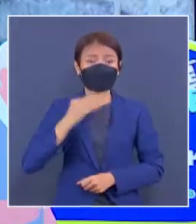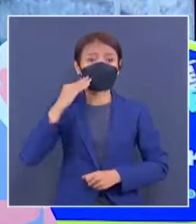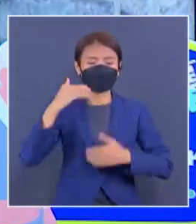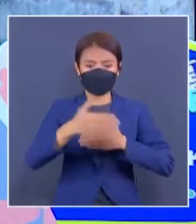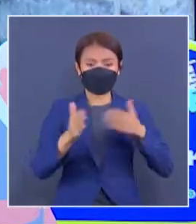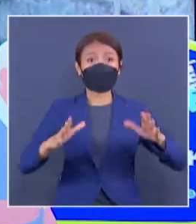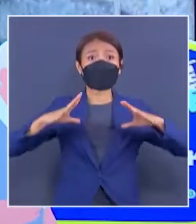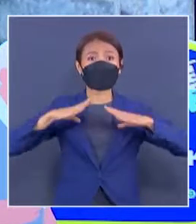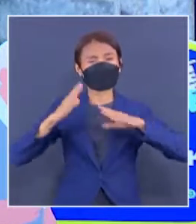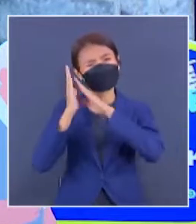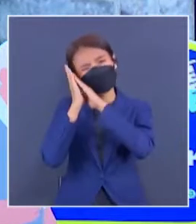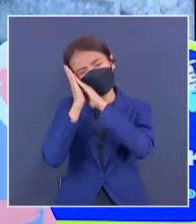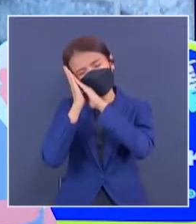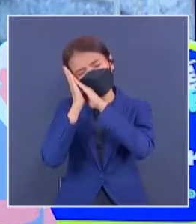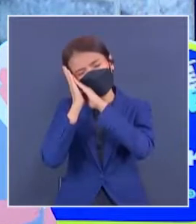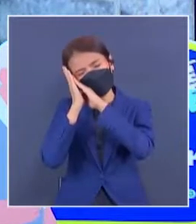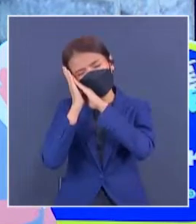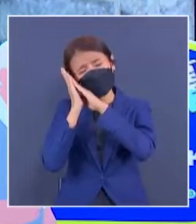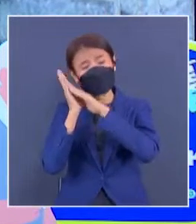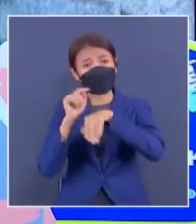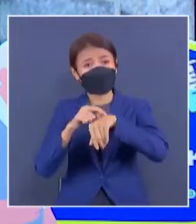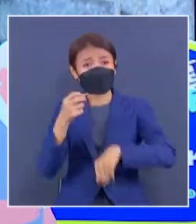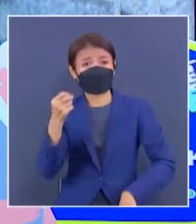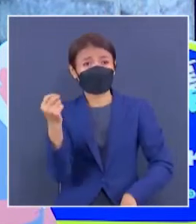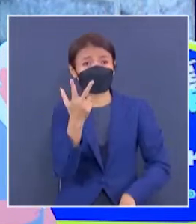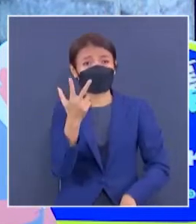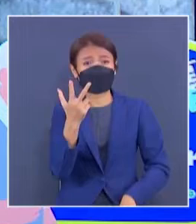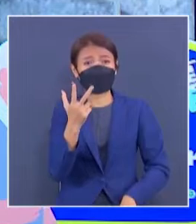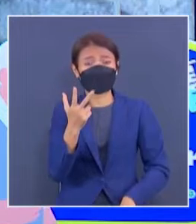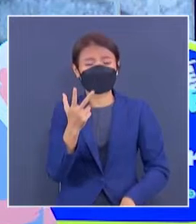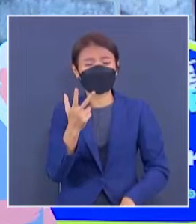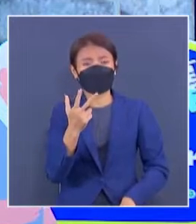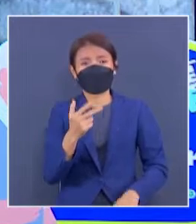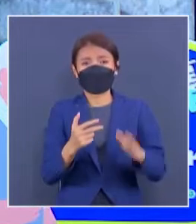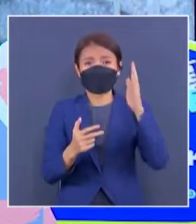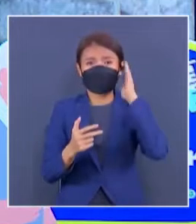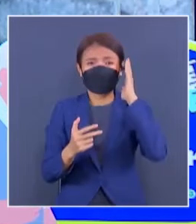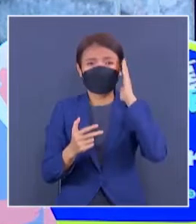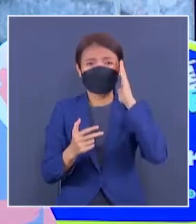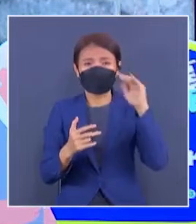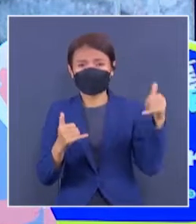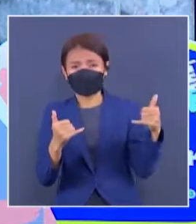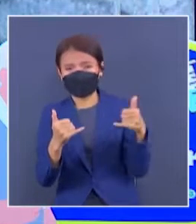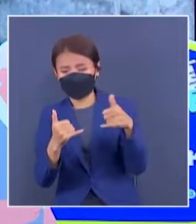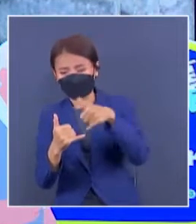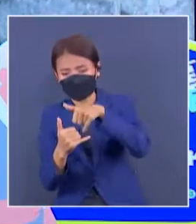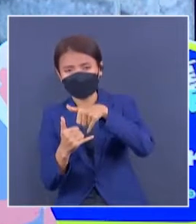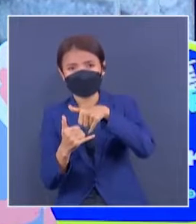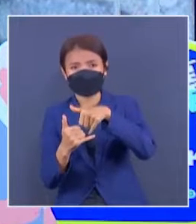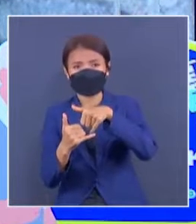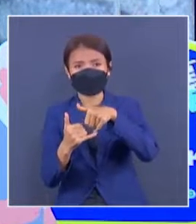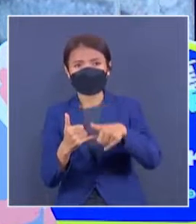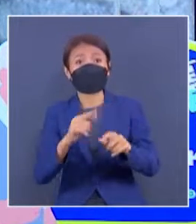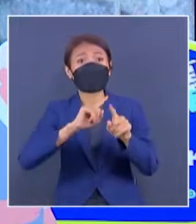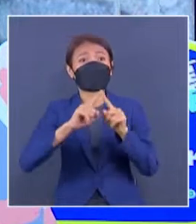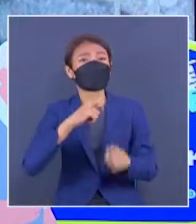สามตื่นขึ้นมาแล้วเจอชายคนหนึ่งคล่อมร่างอยู่แล้วก็ใช้มีดจี้คอฮะจี้เพื่อหวังชิงทรัพย์แล้วพอรู้ว่าเธอ